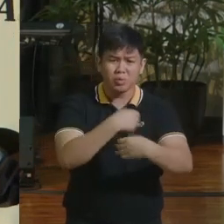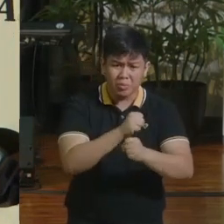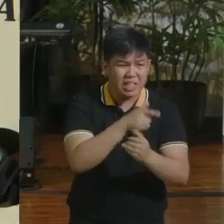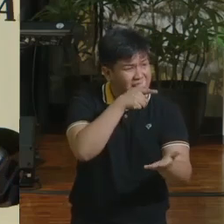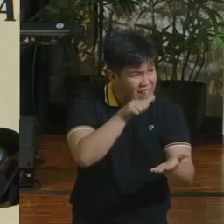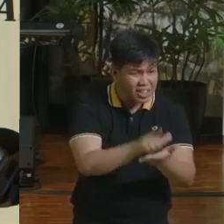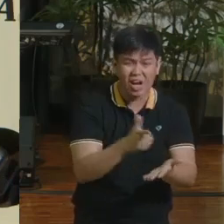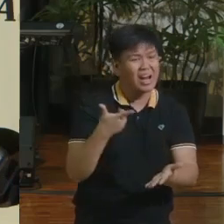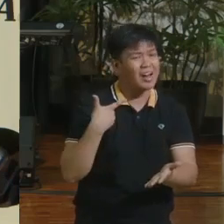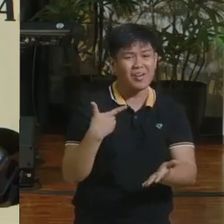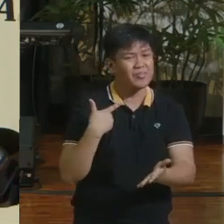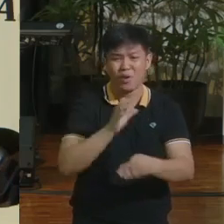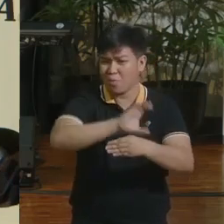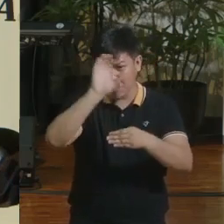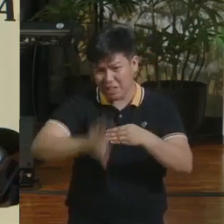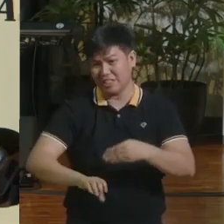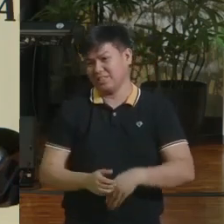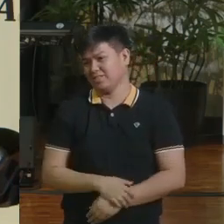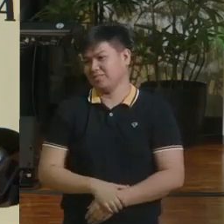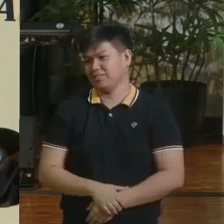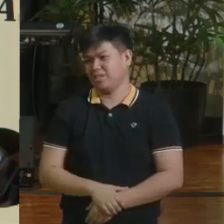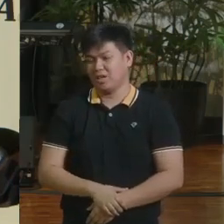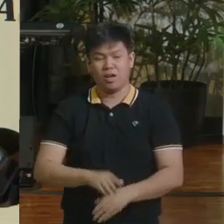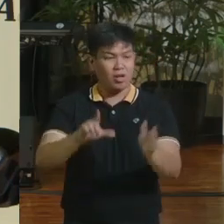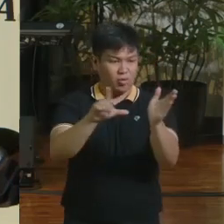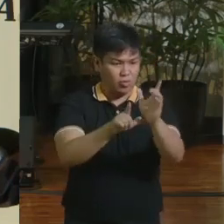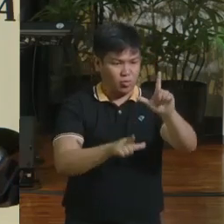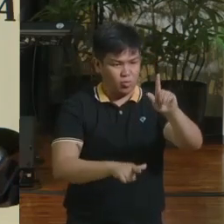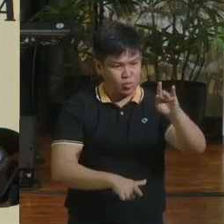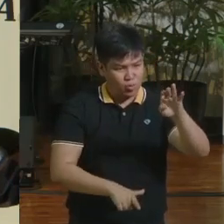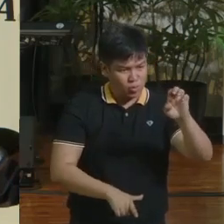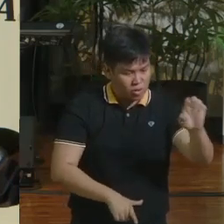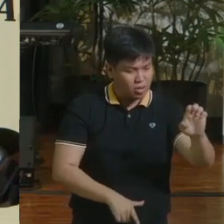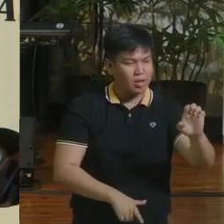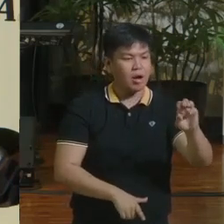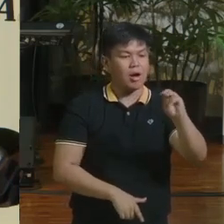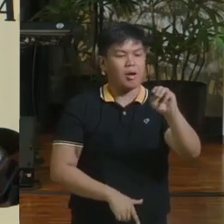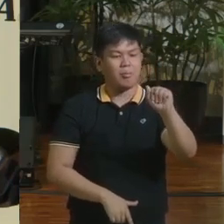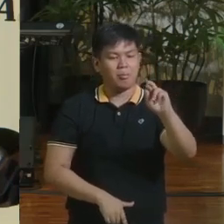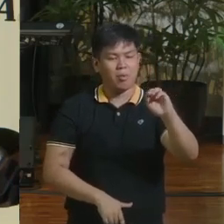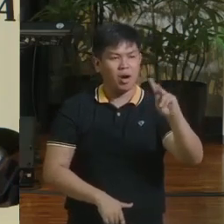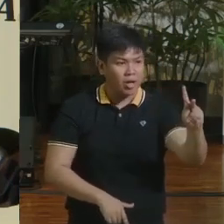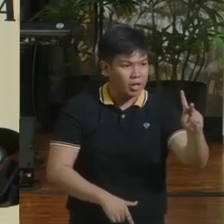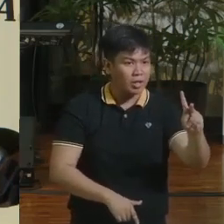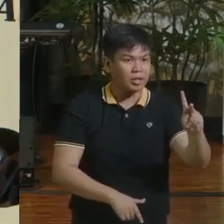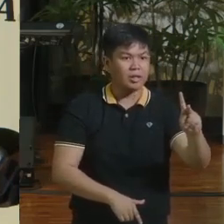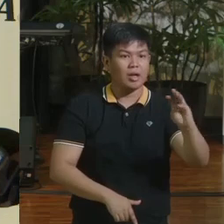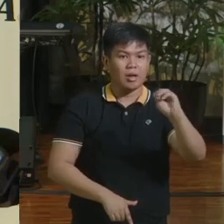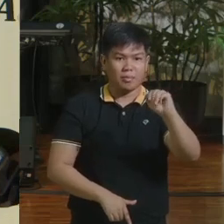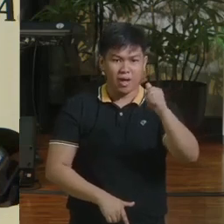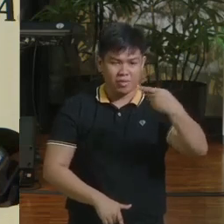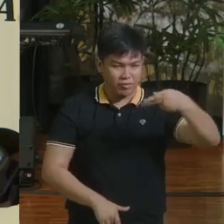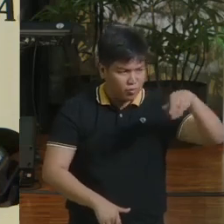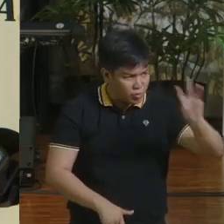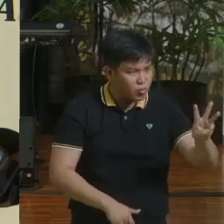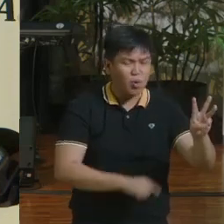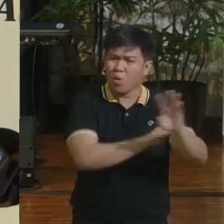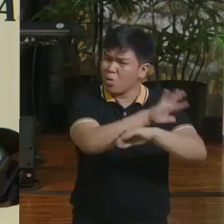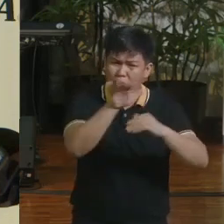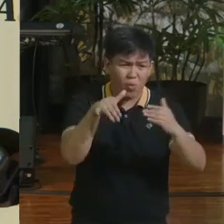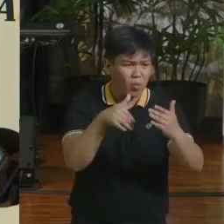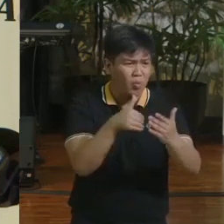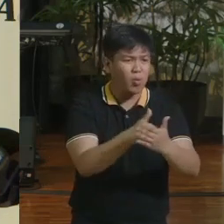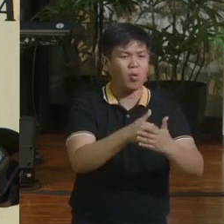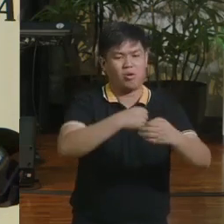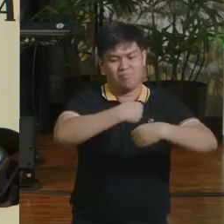mga authors ng New Testament, si Luke, si Mark, sinusulat pa lang, si Matthew, sinusulat pa lang ang